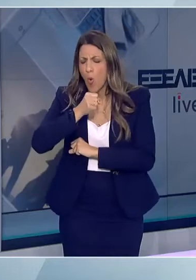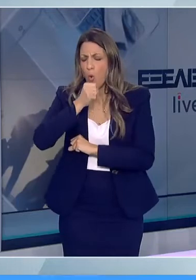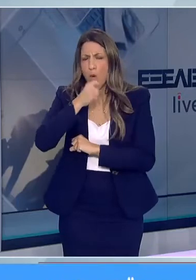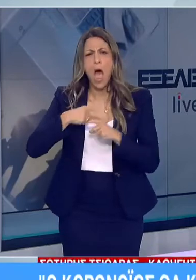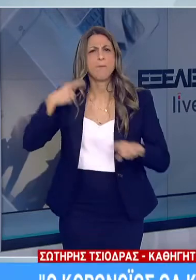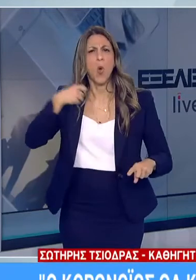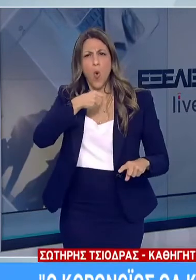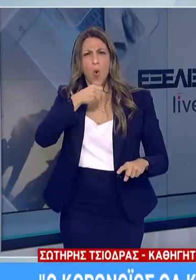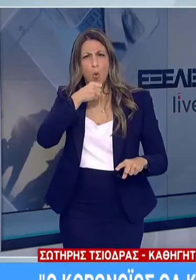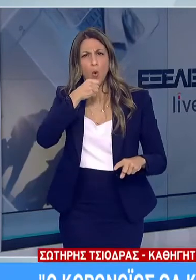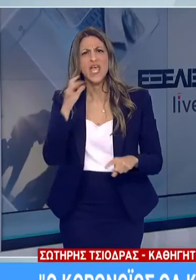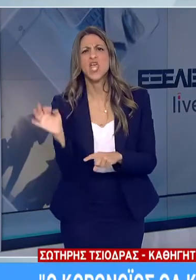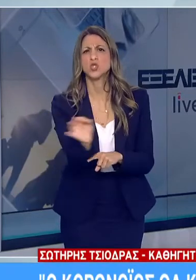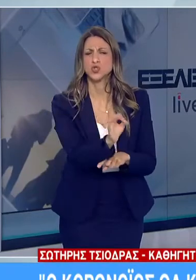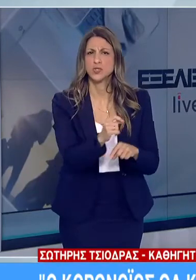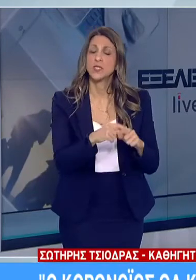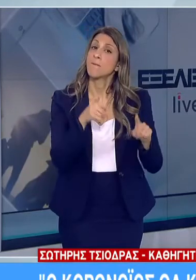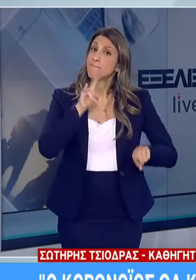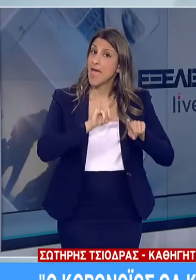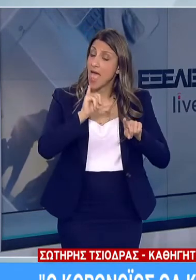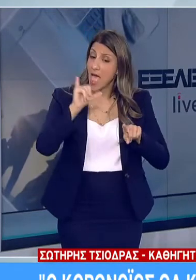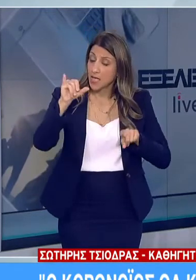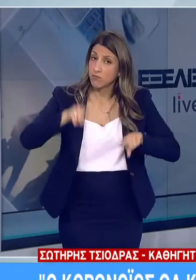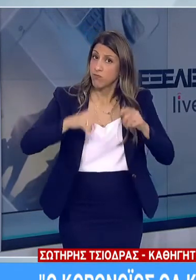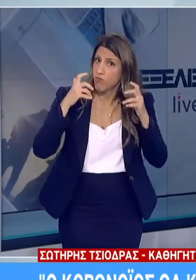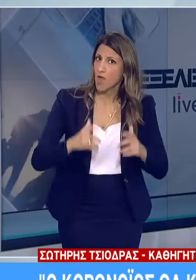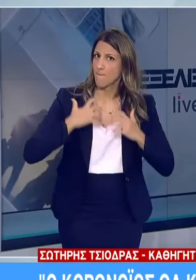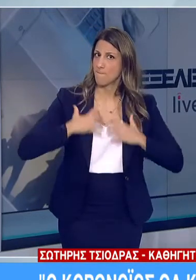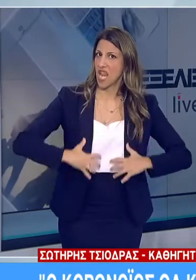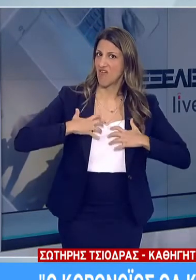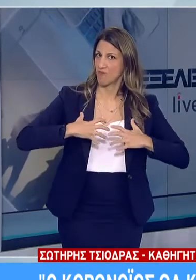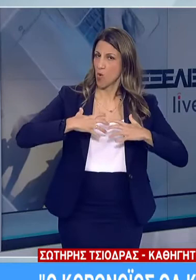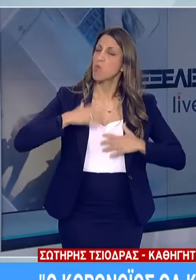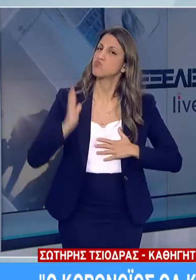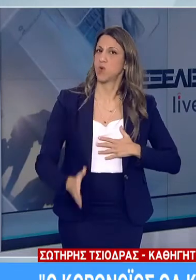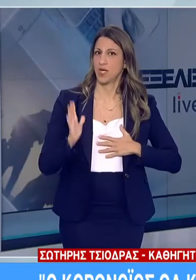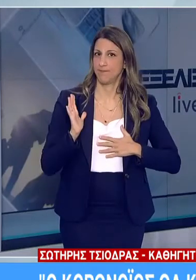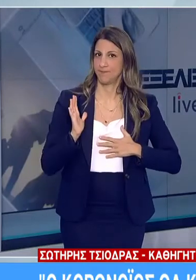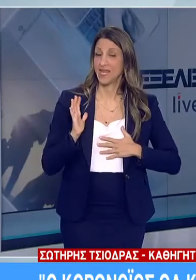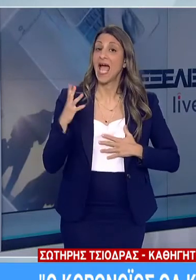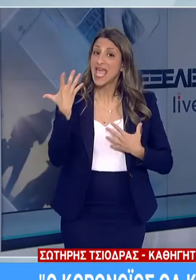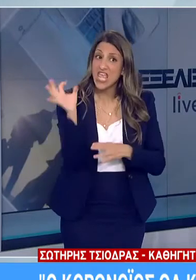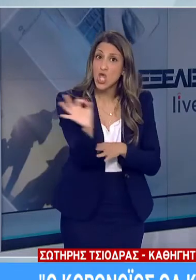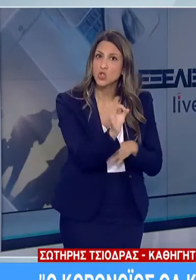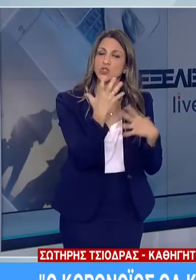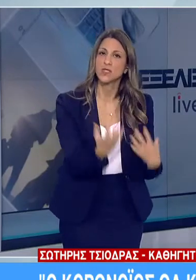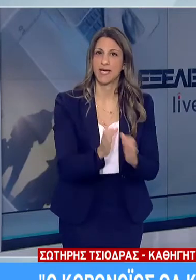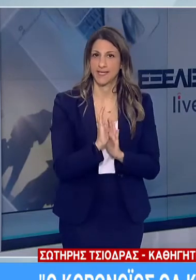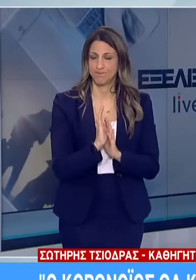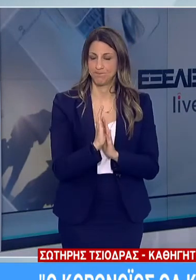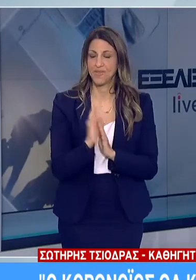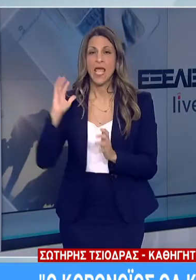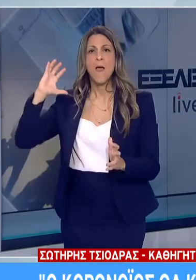χρόνο προκαλούν κρούσματα ίωσης αλλά και σοβαρής πνευμονίας. Νομίζω αυτή η αναφορά από τον Παγκόσμιο Οργανισμό Υγείας προέκυψε από τρία